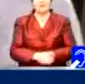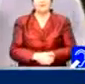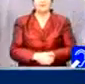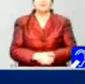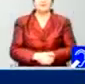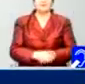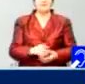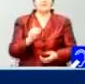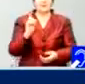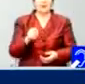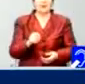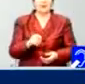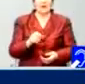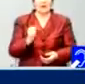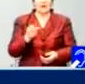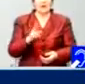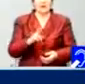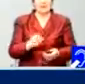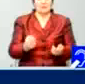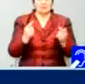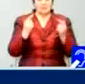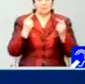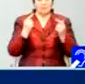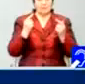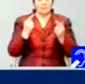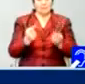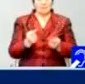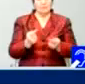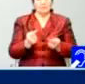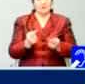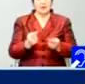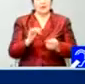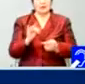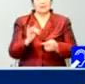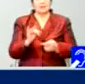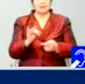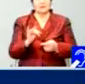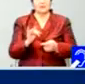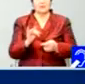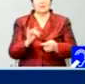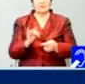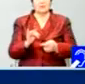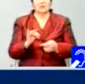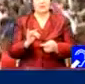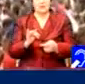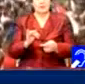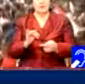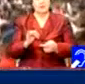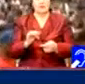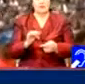Irlanda, Ungaria, Austria și din Germania ne-au căutat și ne-au oferit ajutorul